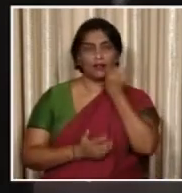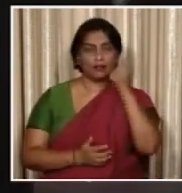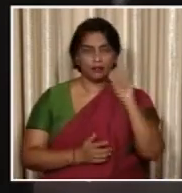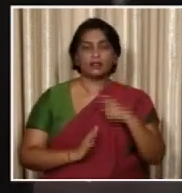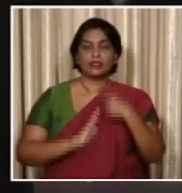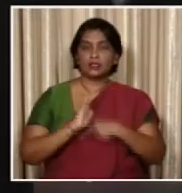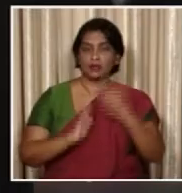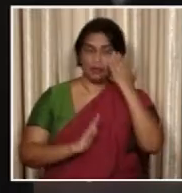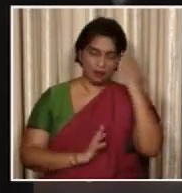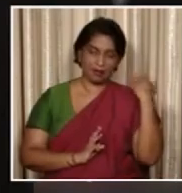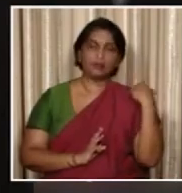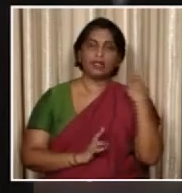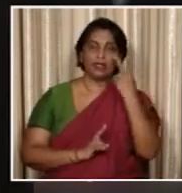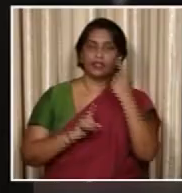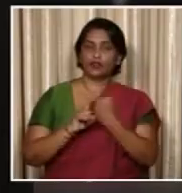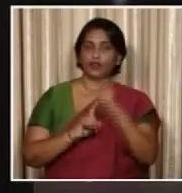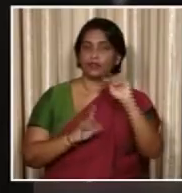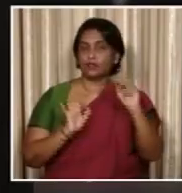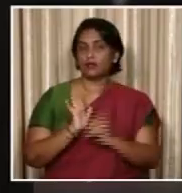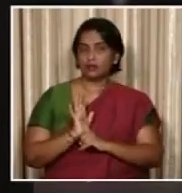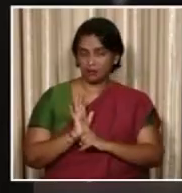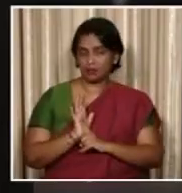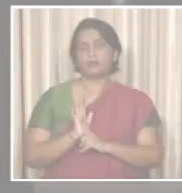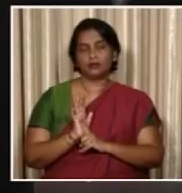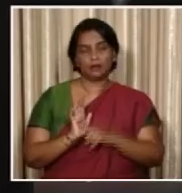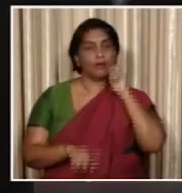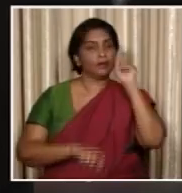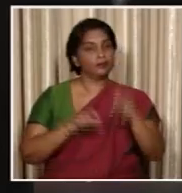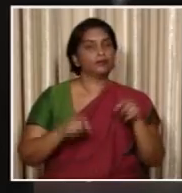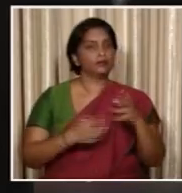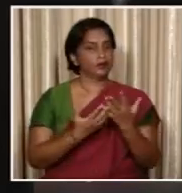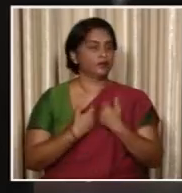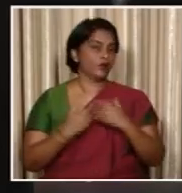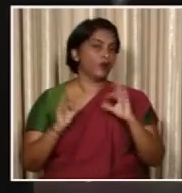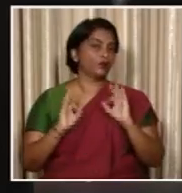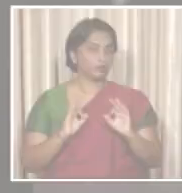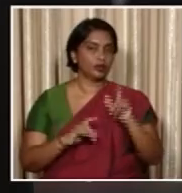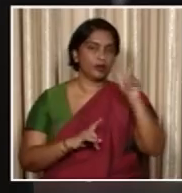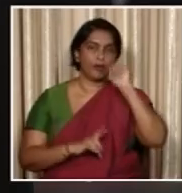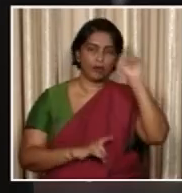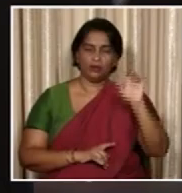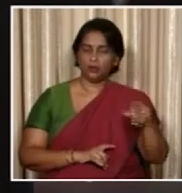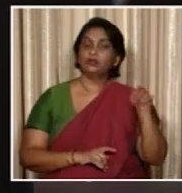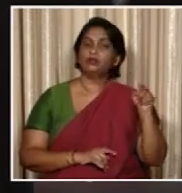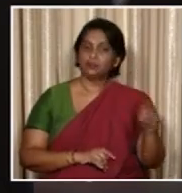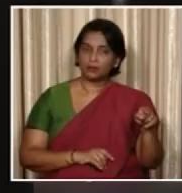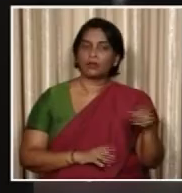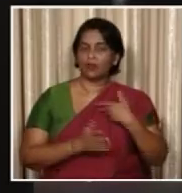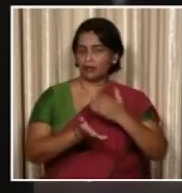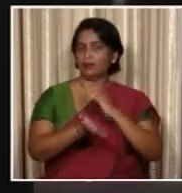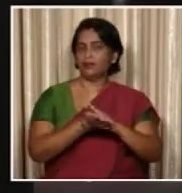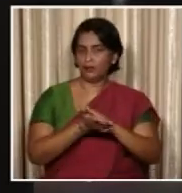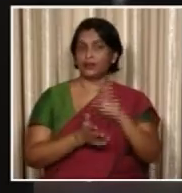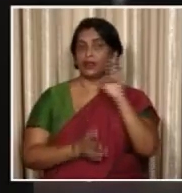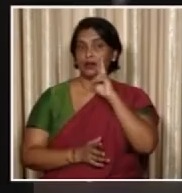ලංකා මාතාව 2,20,00,000ක් වූ මේ ජනතාව බාර ගන්න සූදානම් කියලා එක පුද්ගලයෙක් හිටියා. අපි එතුමාට තමයි උදව් කරේ